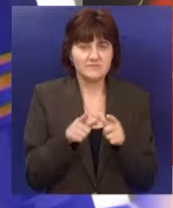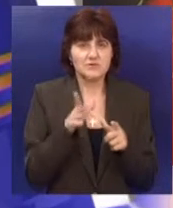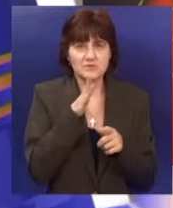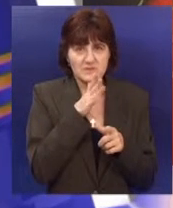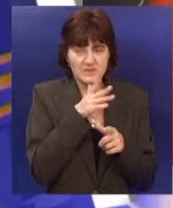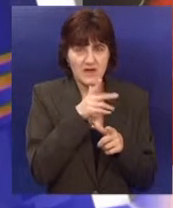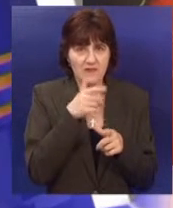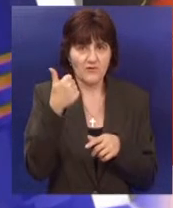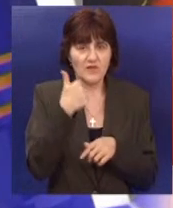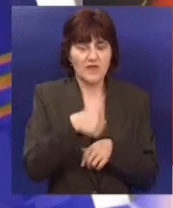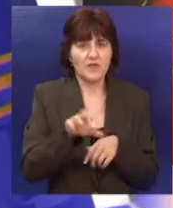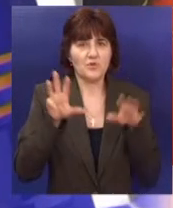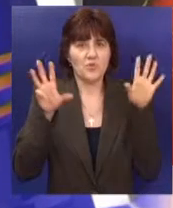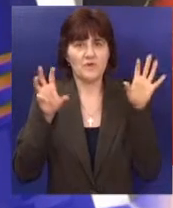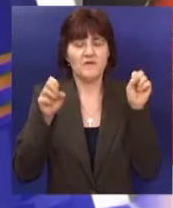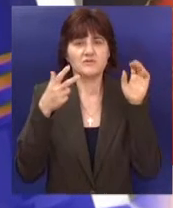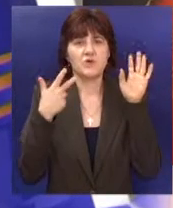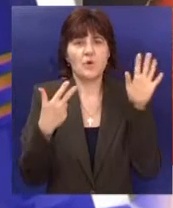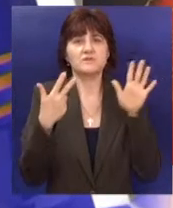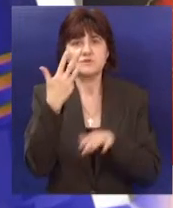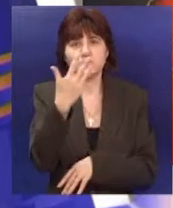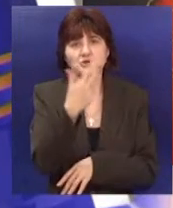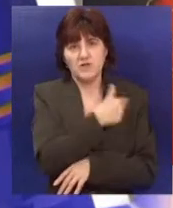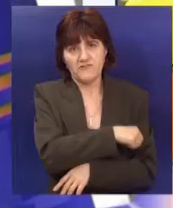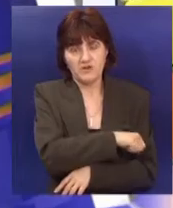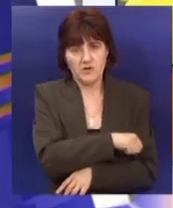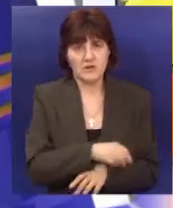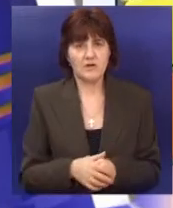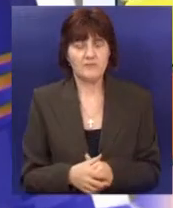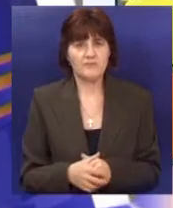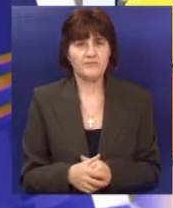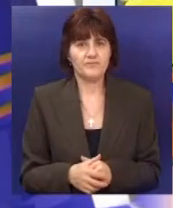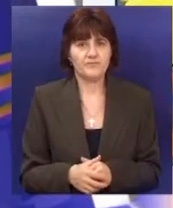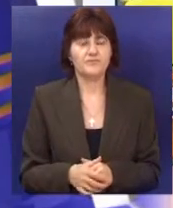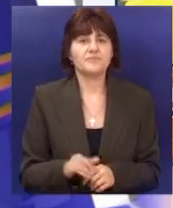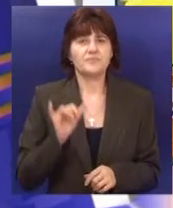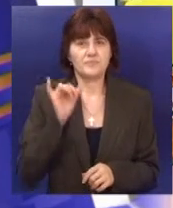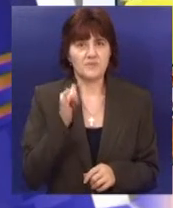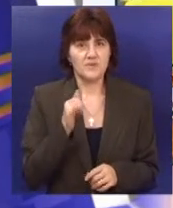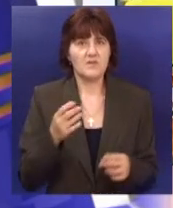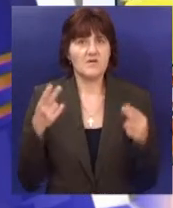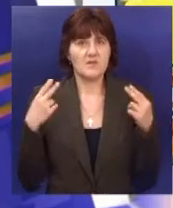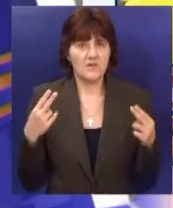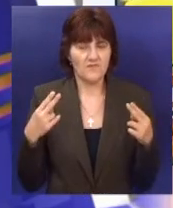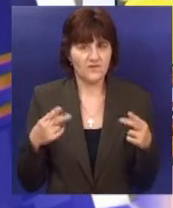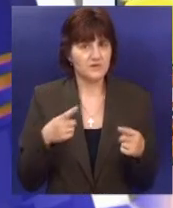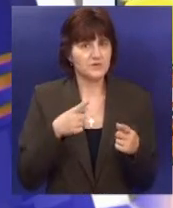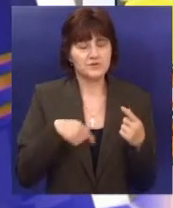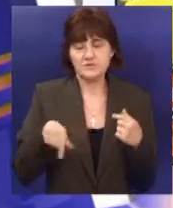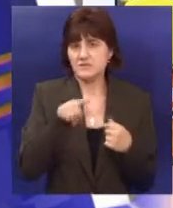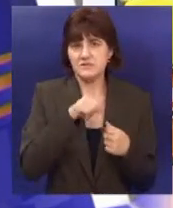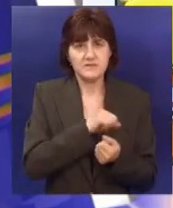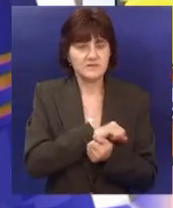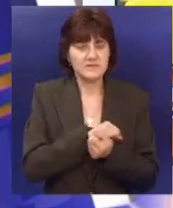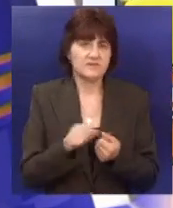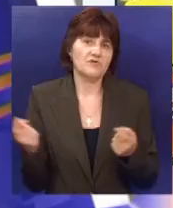olimpijskim igrama u Sarajevu 1984. godine. Smatramo zaista da je važno da mladi Subotičani i svi,